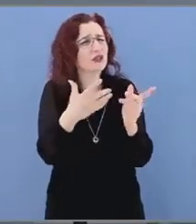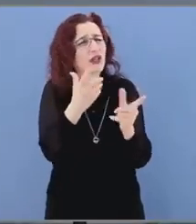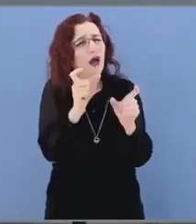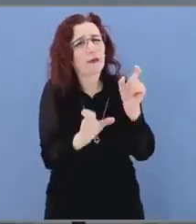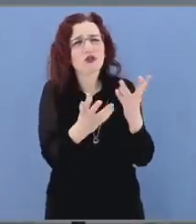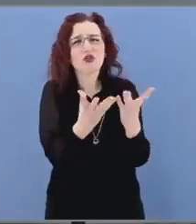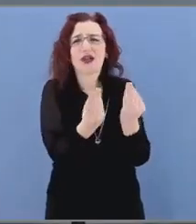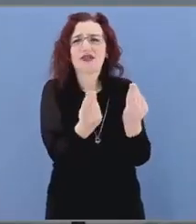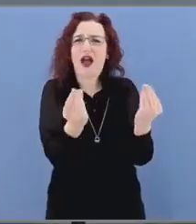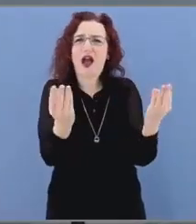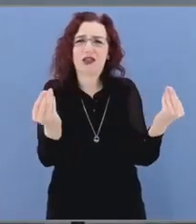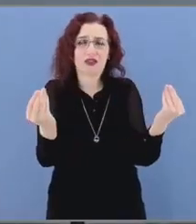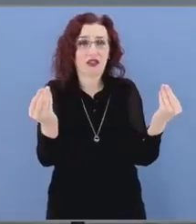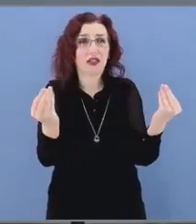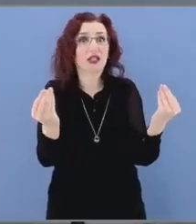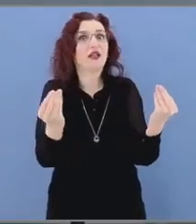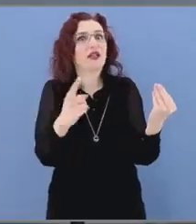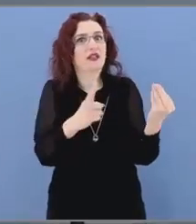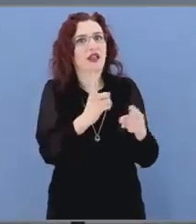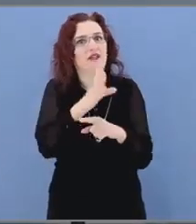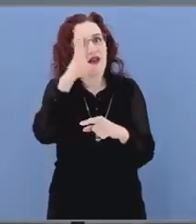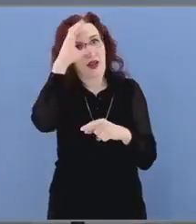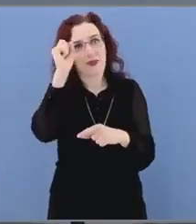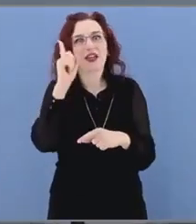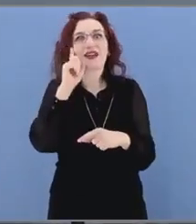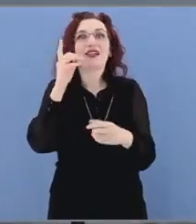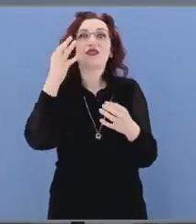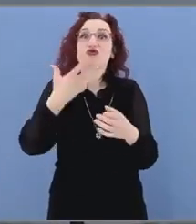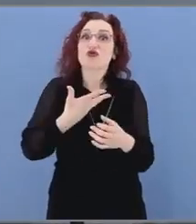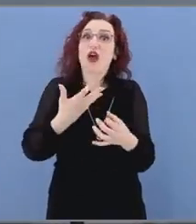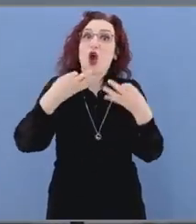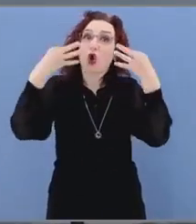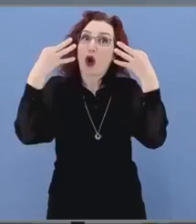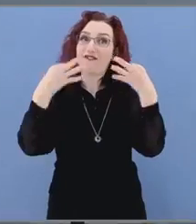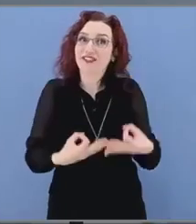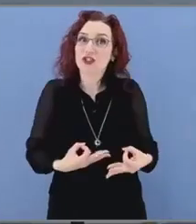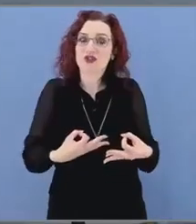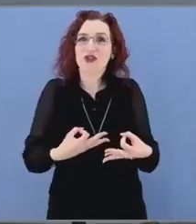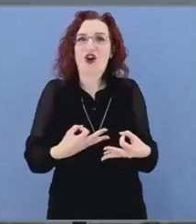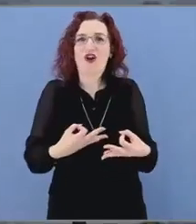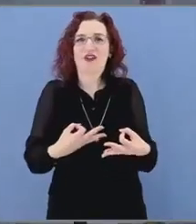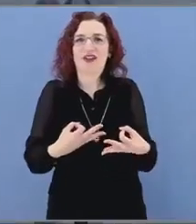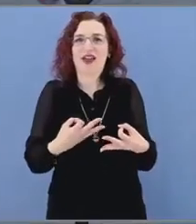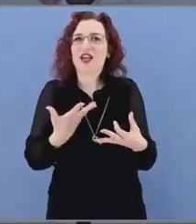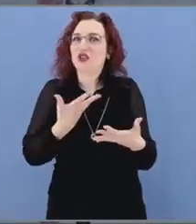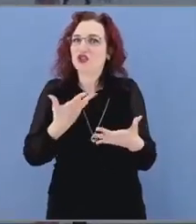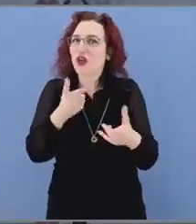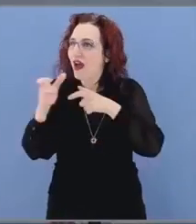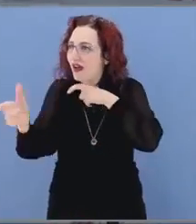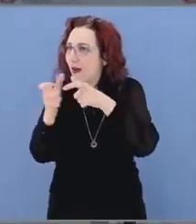rapporto, se c'è volontà, si possono vincere tante difficoltà. Grazie molte.